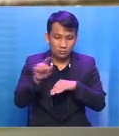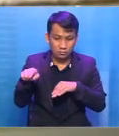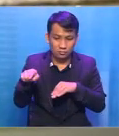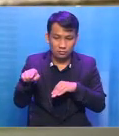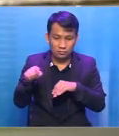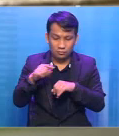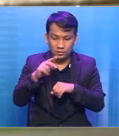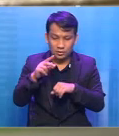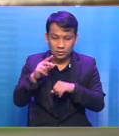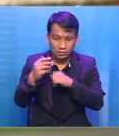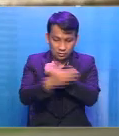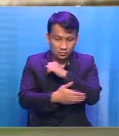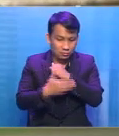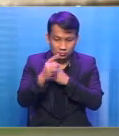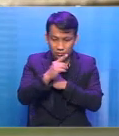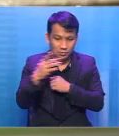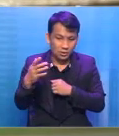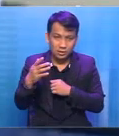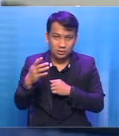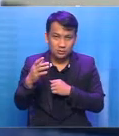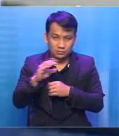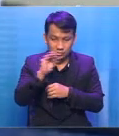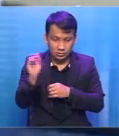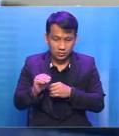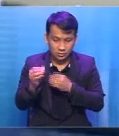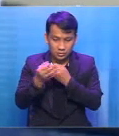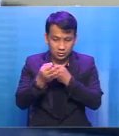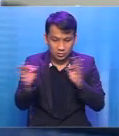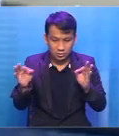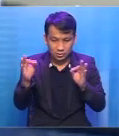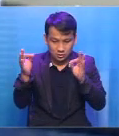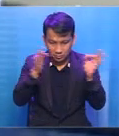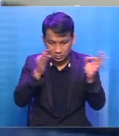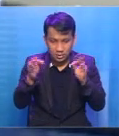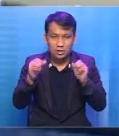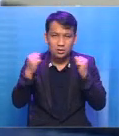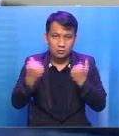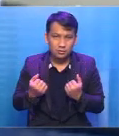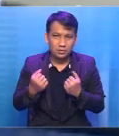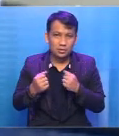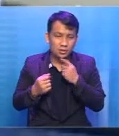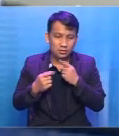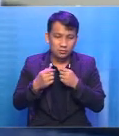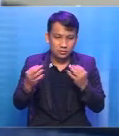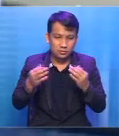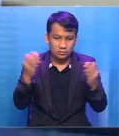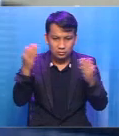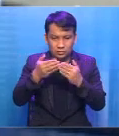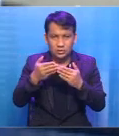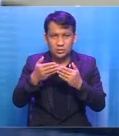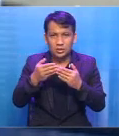nagiging 100% drug-free, pero ang sinasabi ng Pangulo, yan ay cornerstone ng kanyang